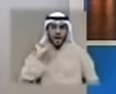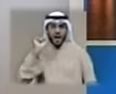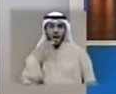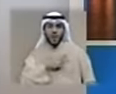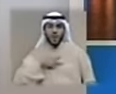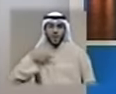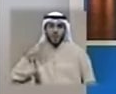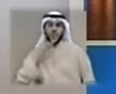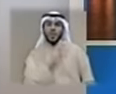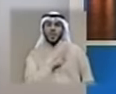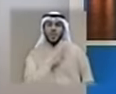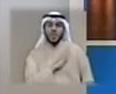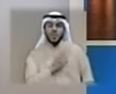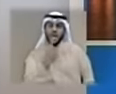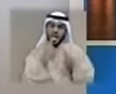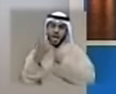في هذا الموضوع.